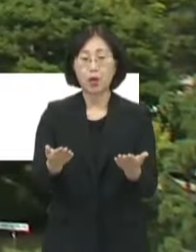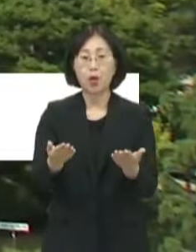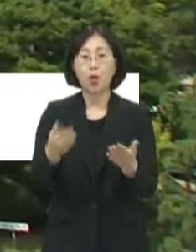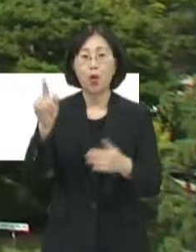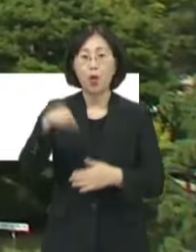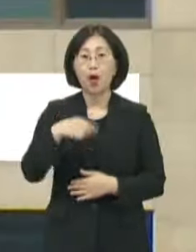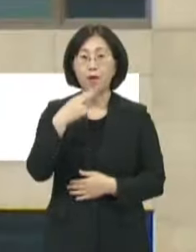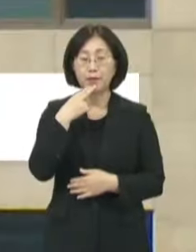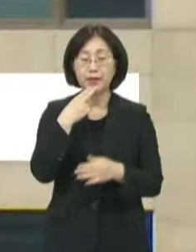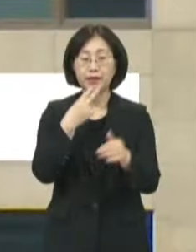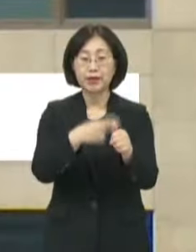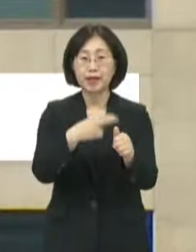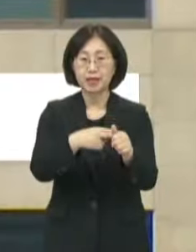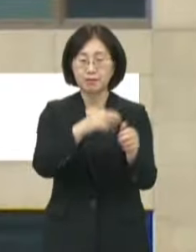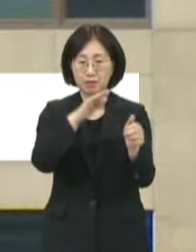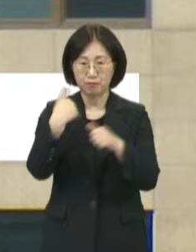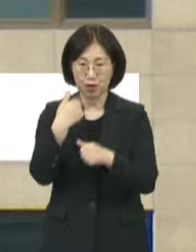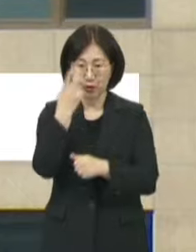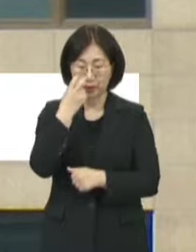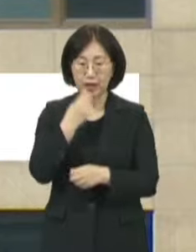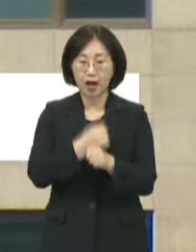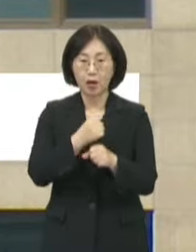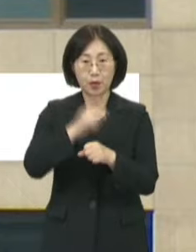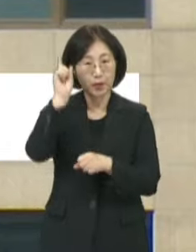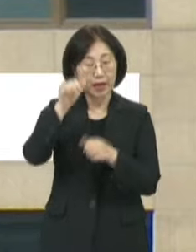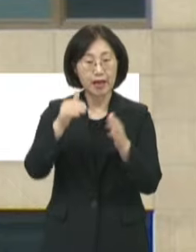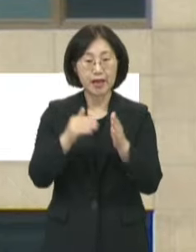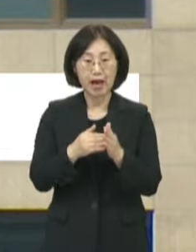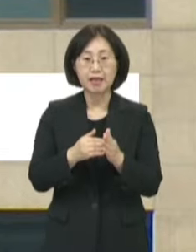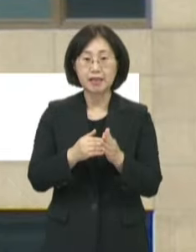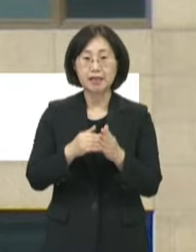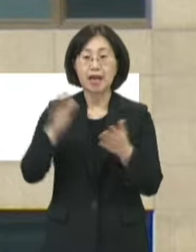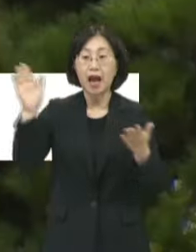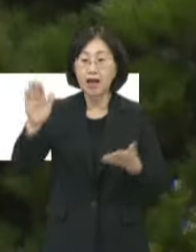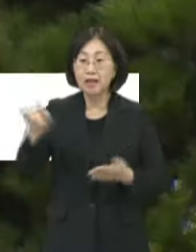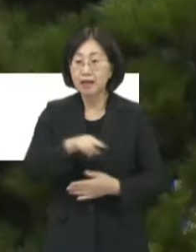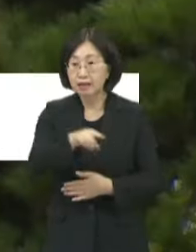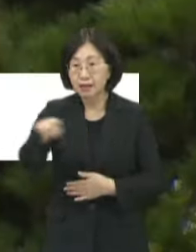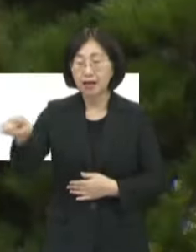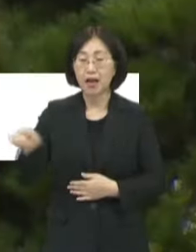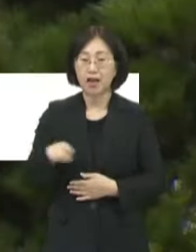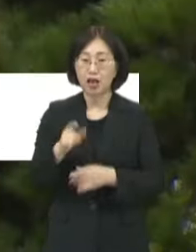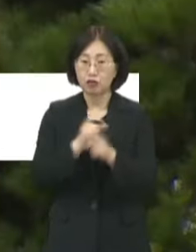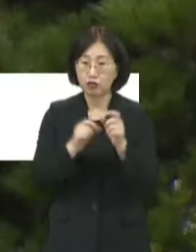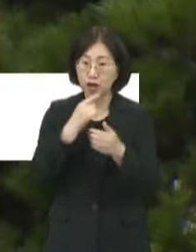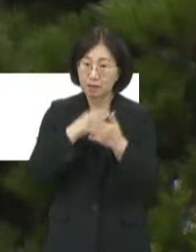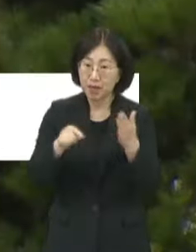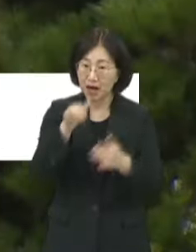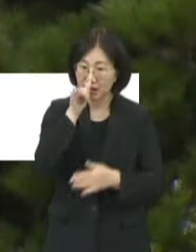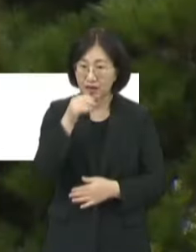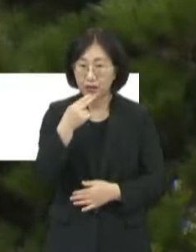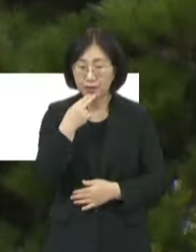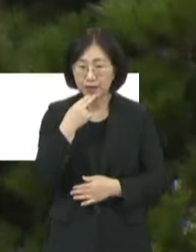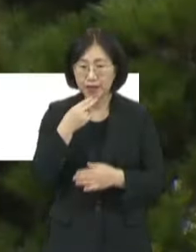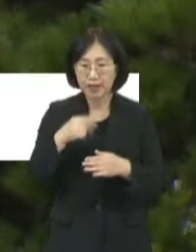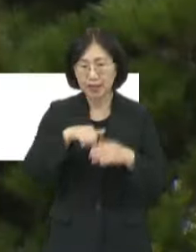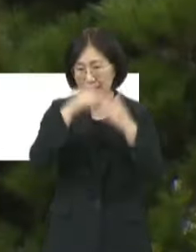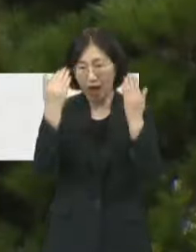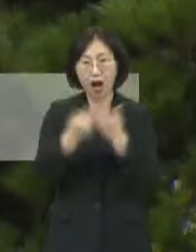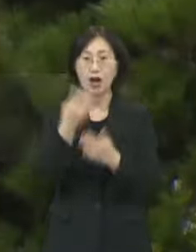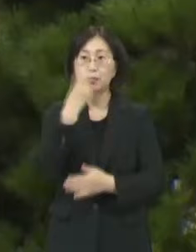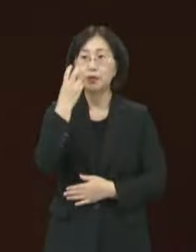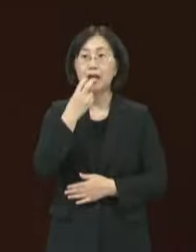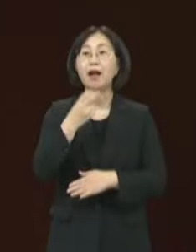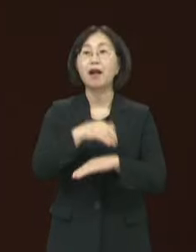소환 주사와 더불어 내일까지 ac 전현 무학교 학생들 대상으로 추가 피해가 더 있는지 전수조사를 버리고